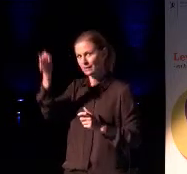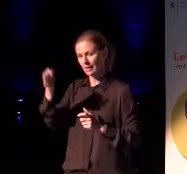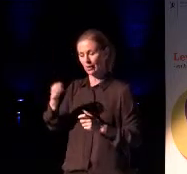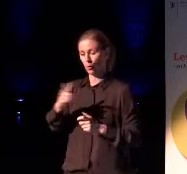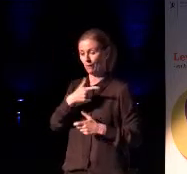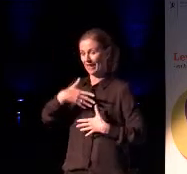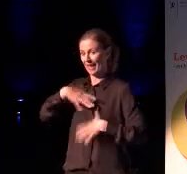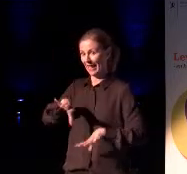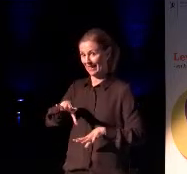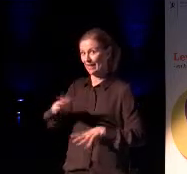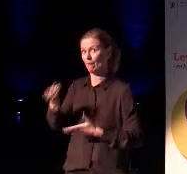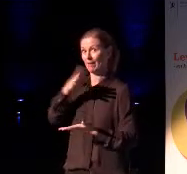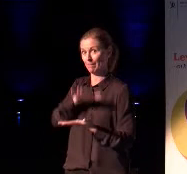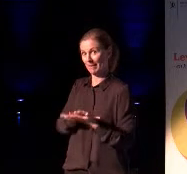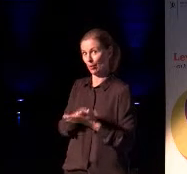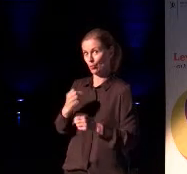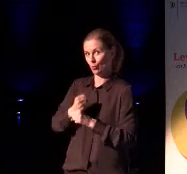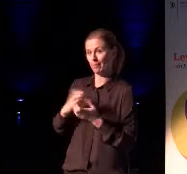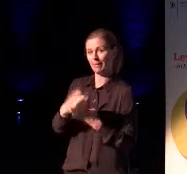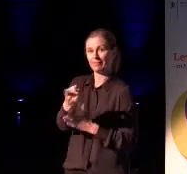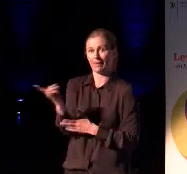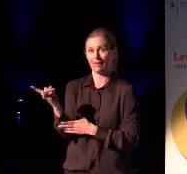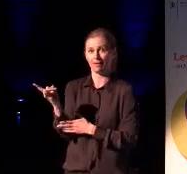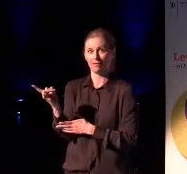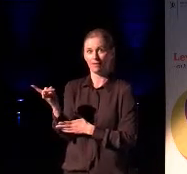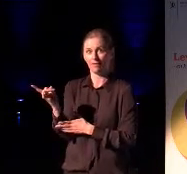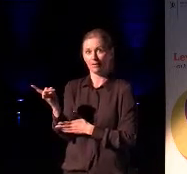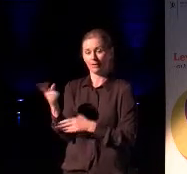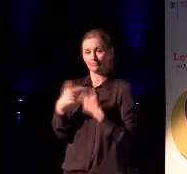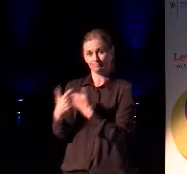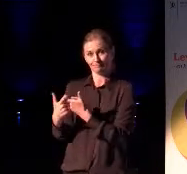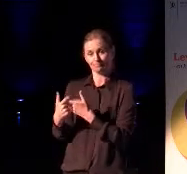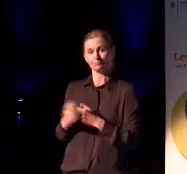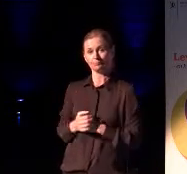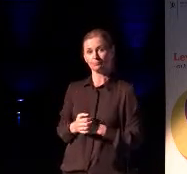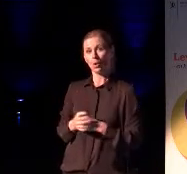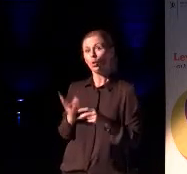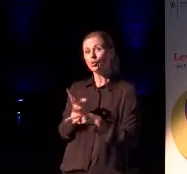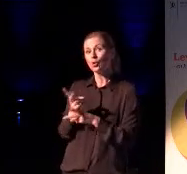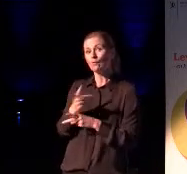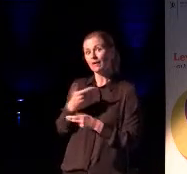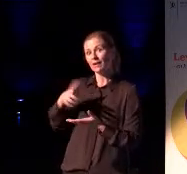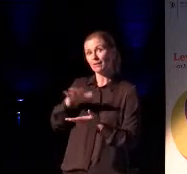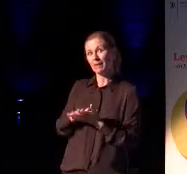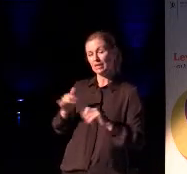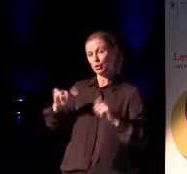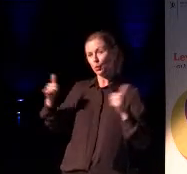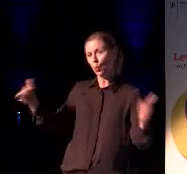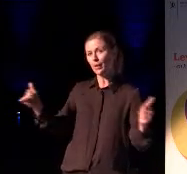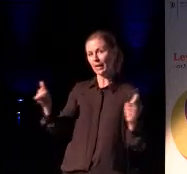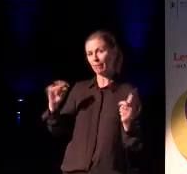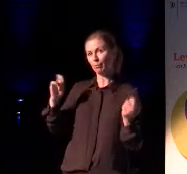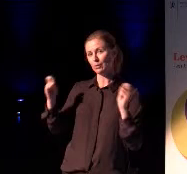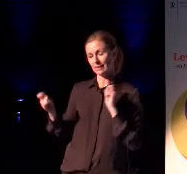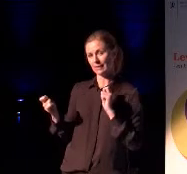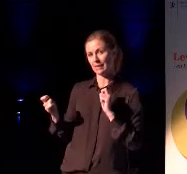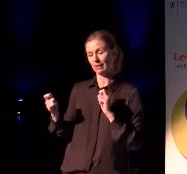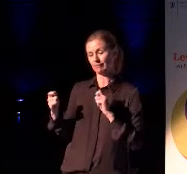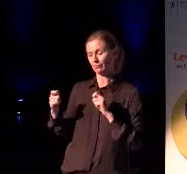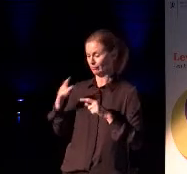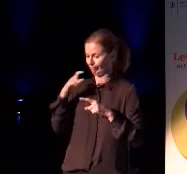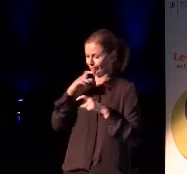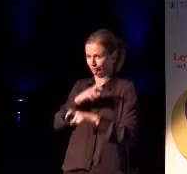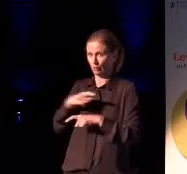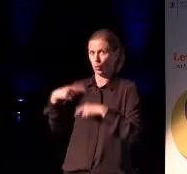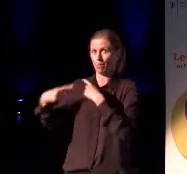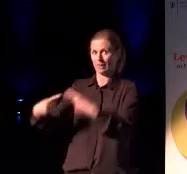veldig heldige som får lov å være med og jobbe med når vi jobber med sånne som dere. Men vi har vært med I en del store prosesser, komplekse prosesser,